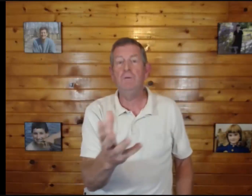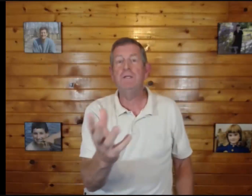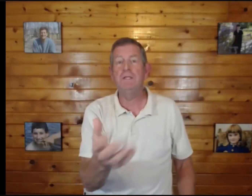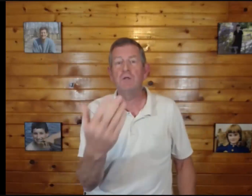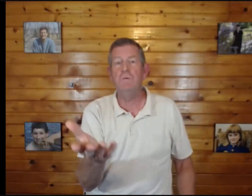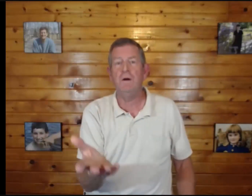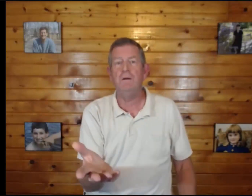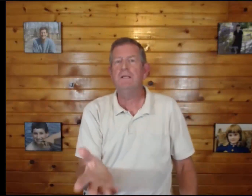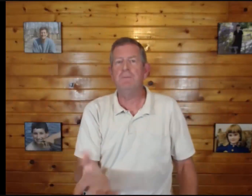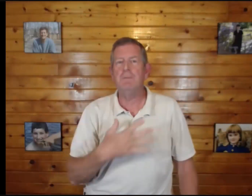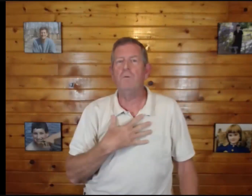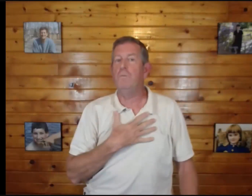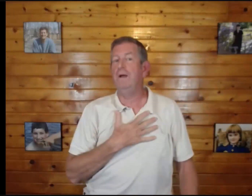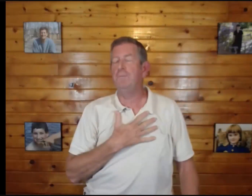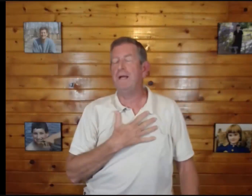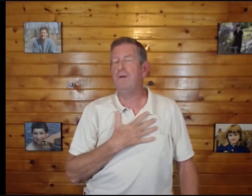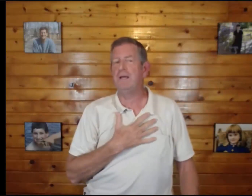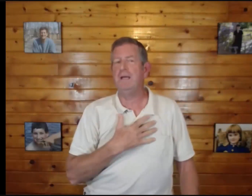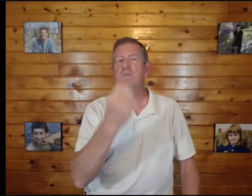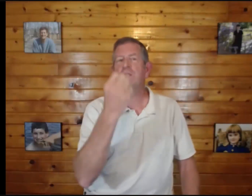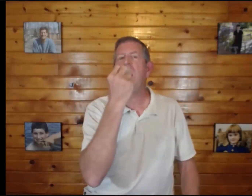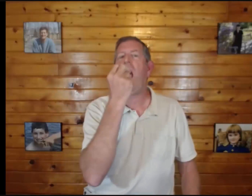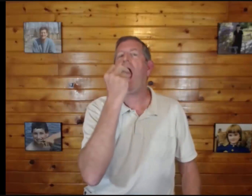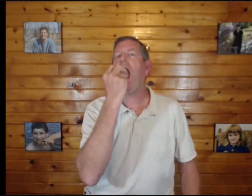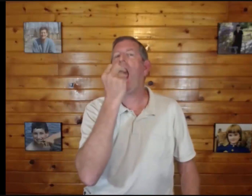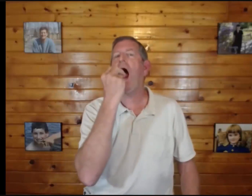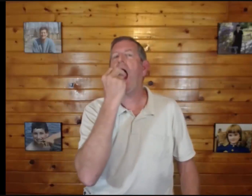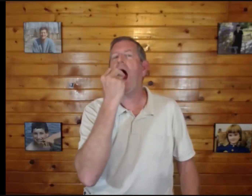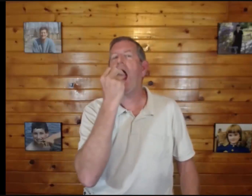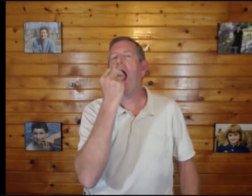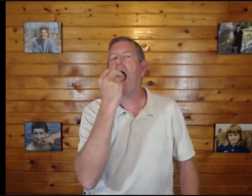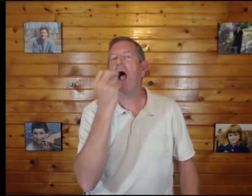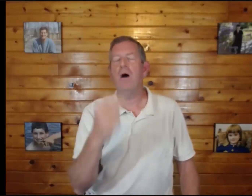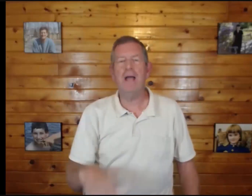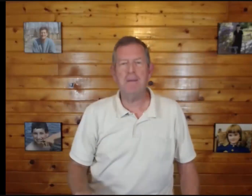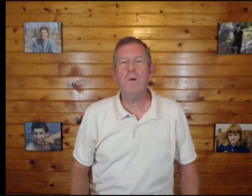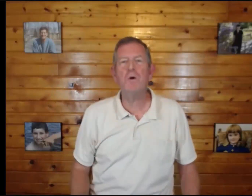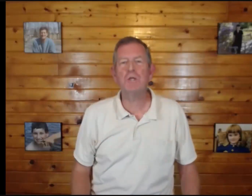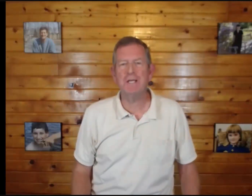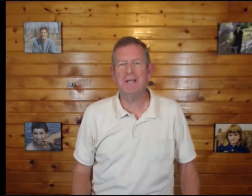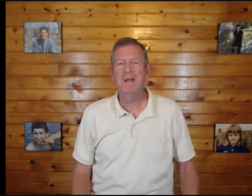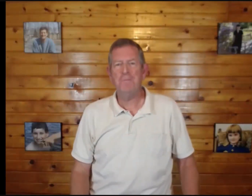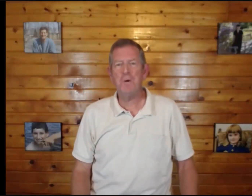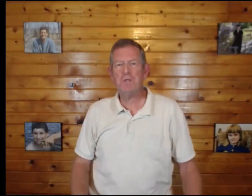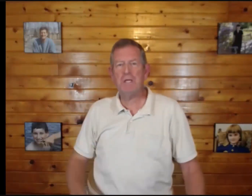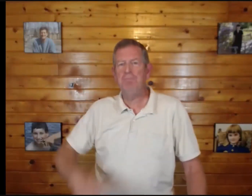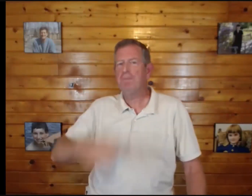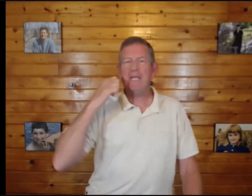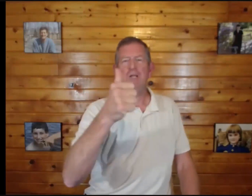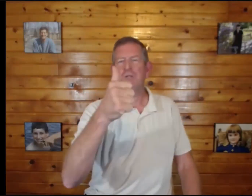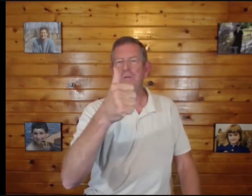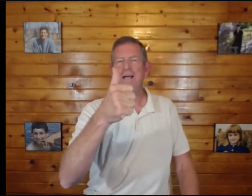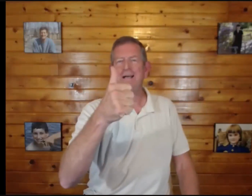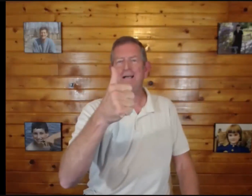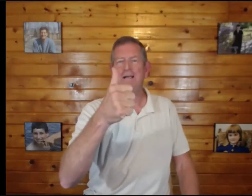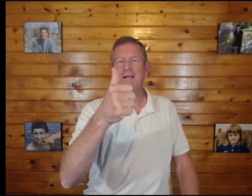Et celui-ci, le suivant, c'est peut-être mon verbe préféré, c'est ouais, manger, manger. Et